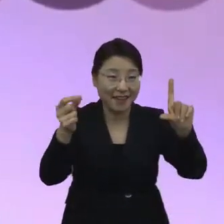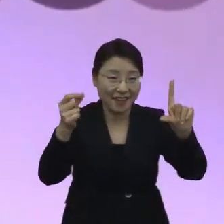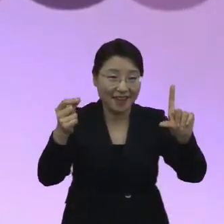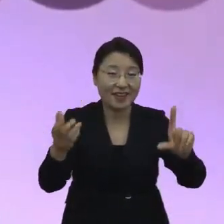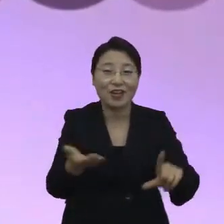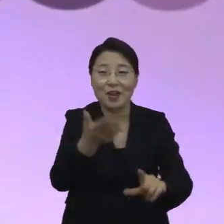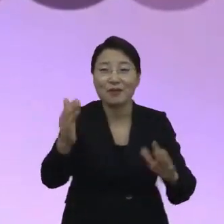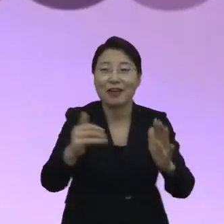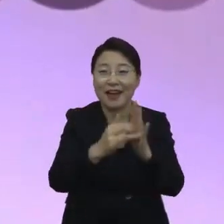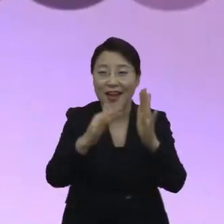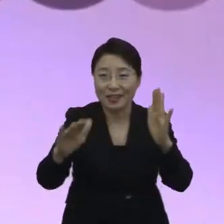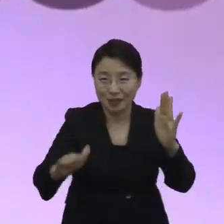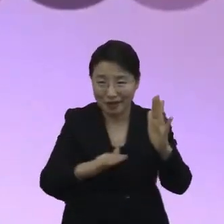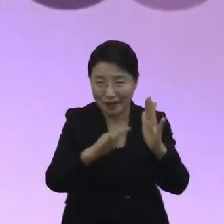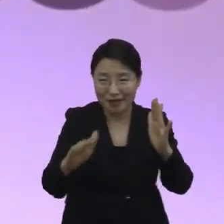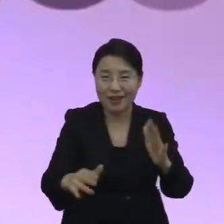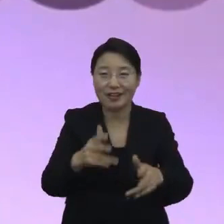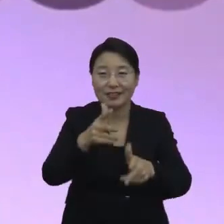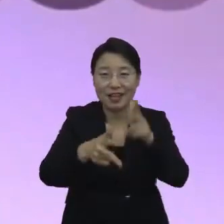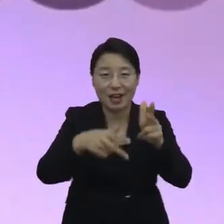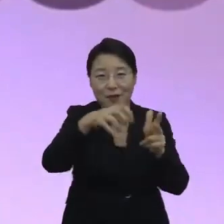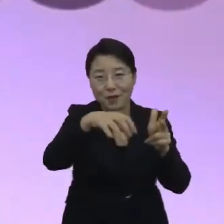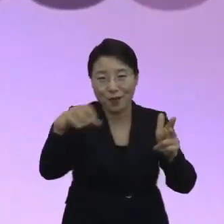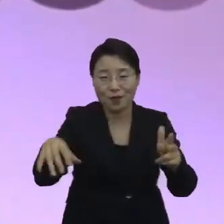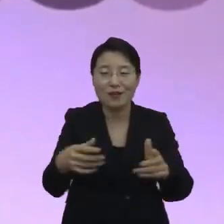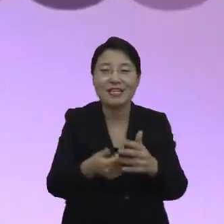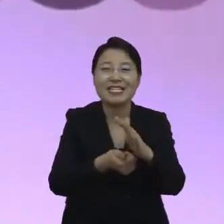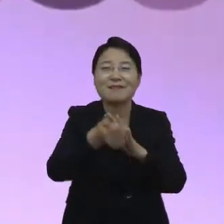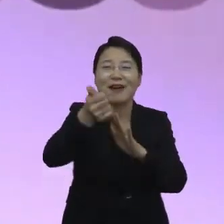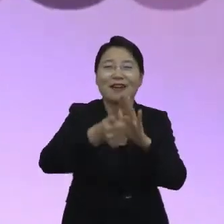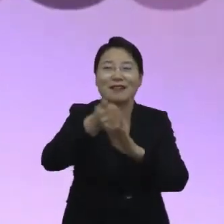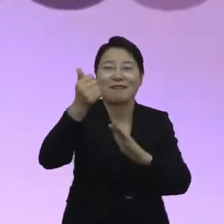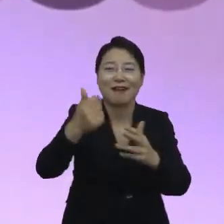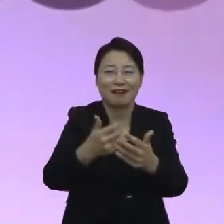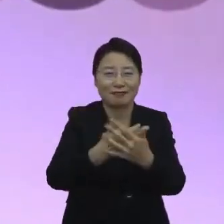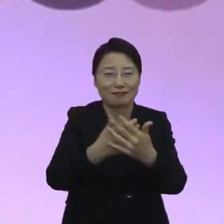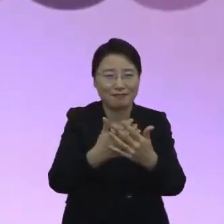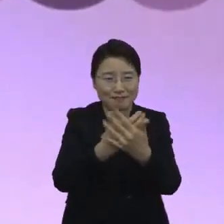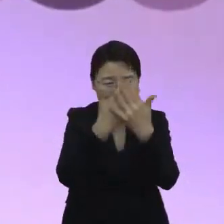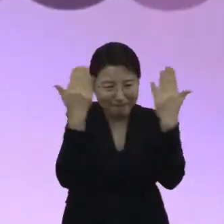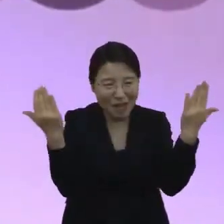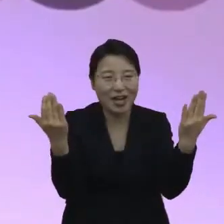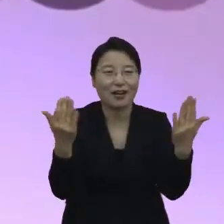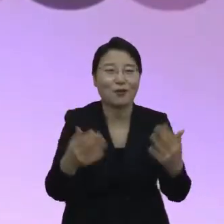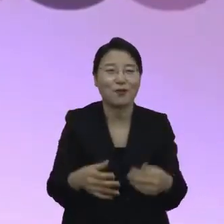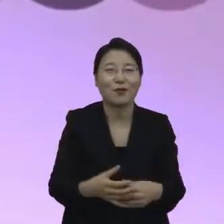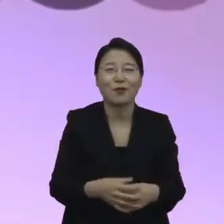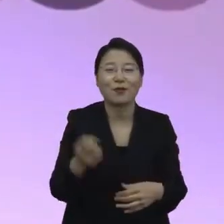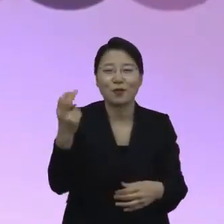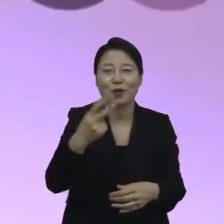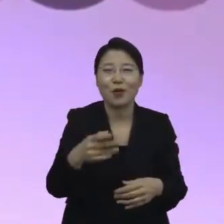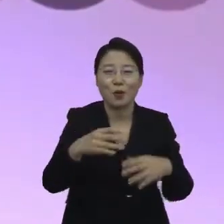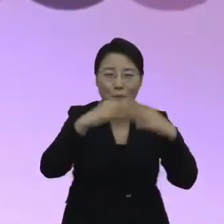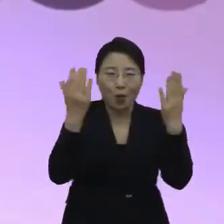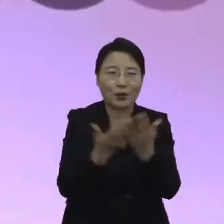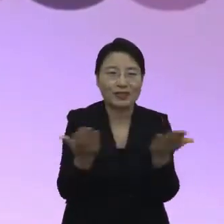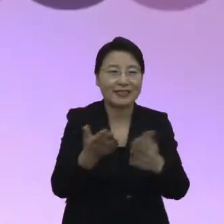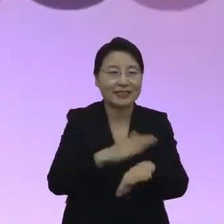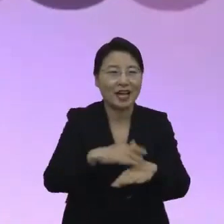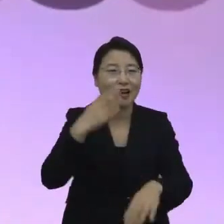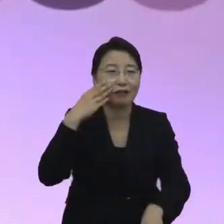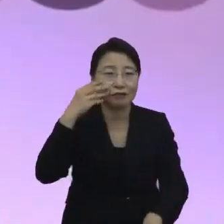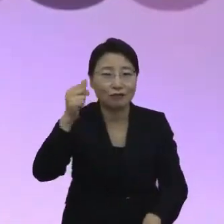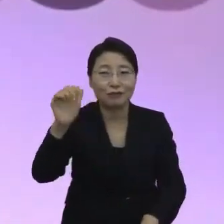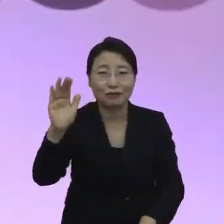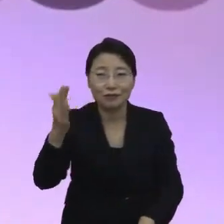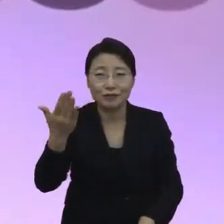가정과 사업장에 희망이 무지개처럼 피어오르고 또 모든 것이 순조롭게 수술 잘 되기를